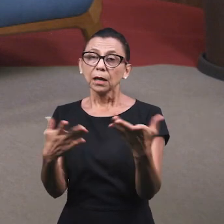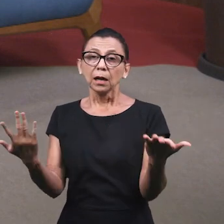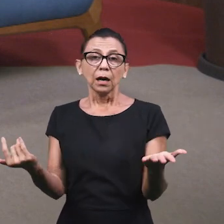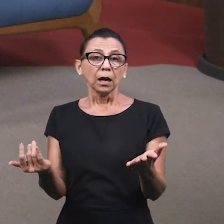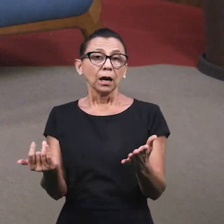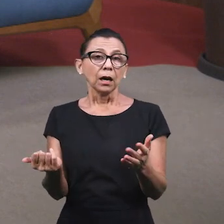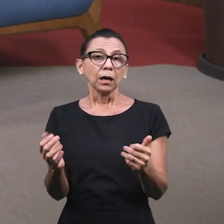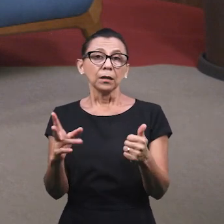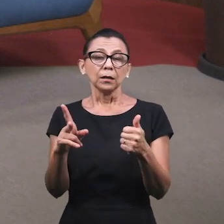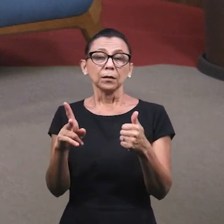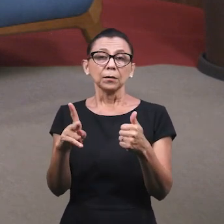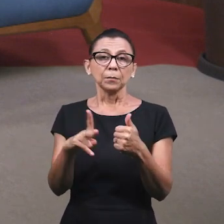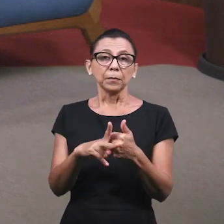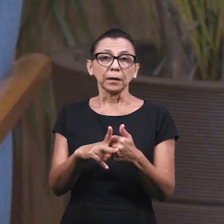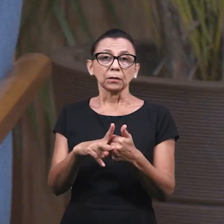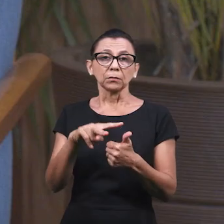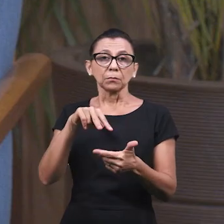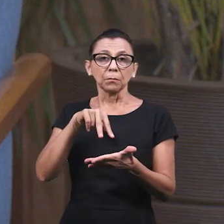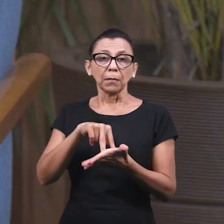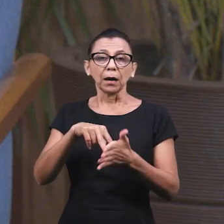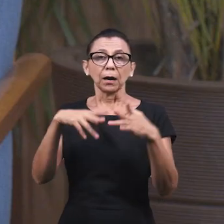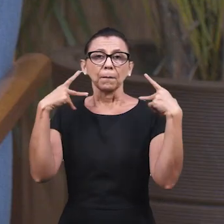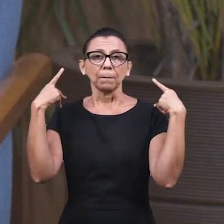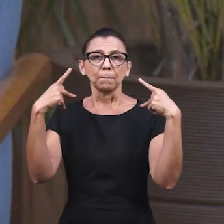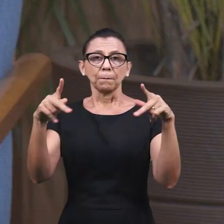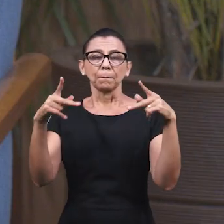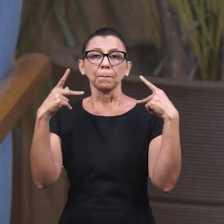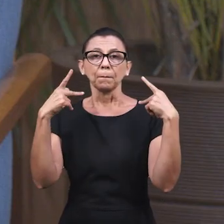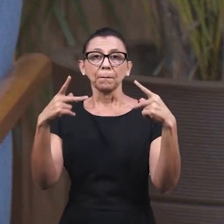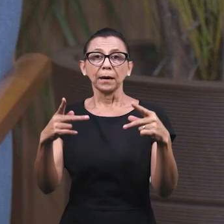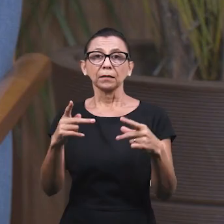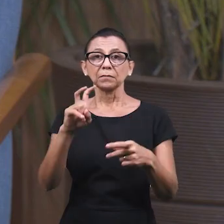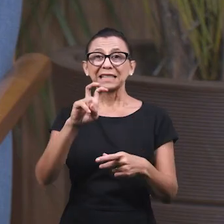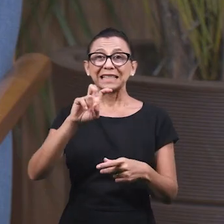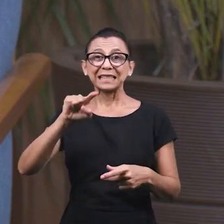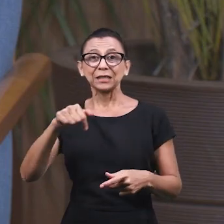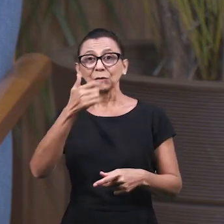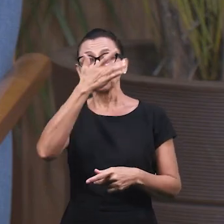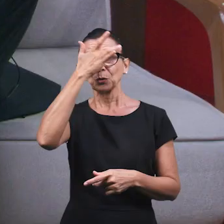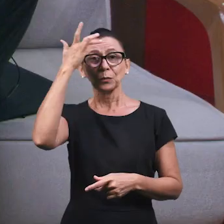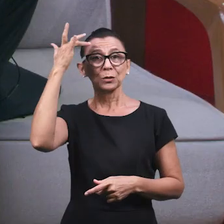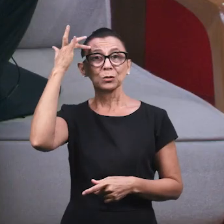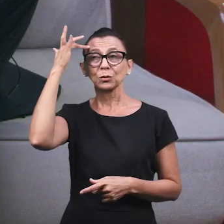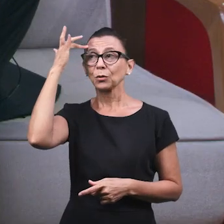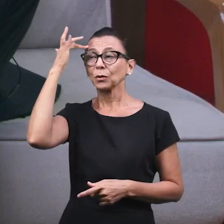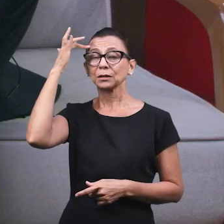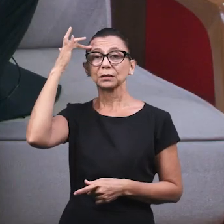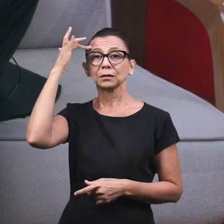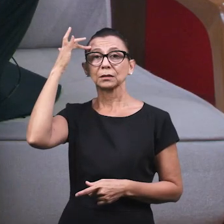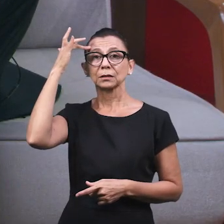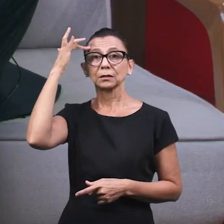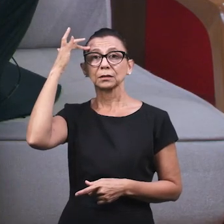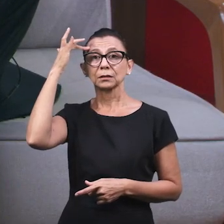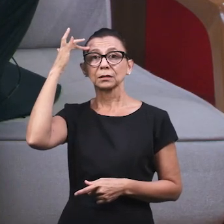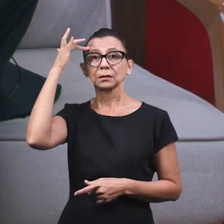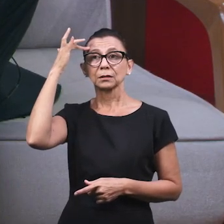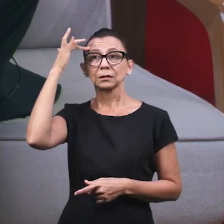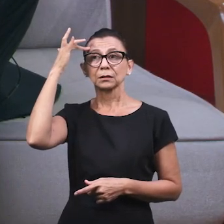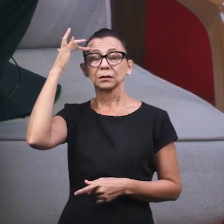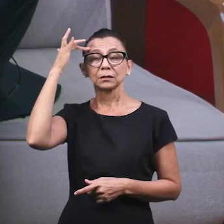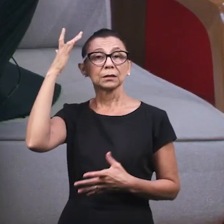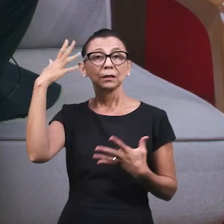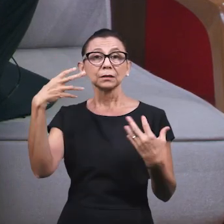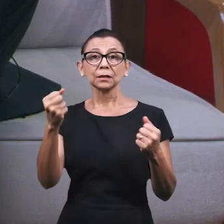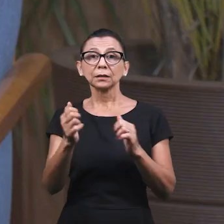il prêche et 3 000, 5 000 âmes se convertissent. Il y a un mystère dans cela. Donc, 8 000